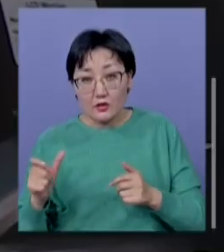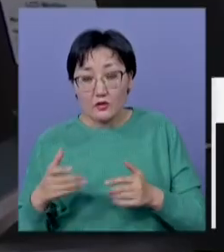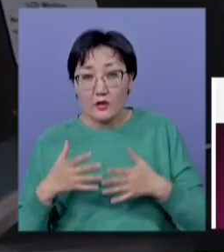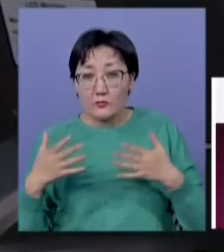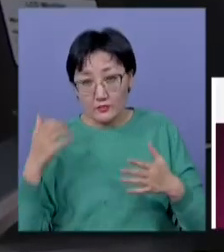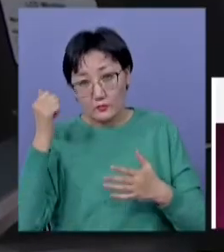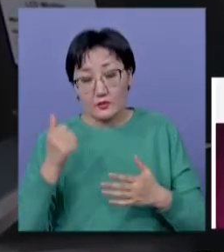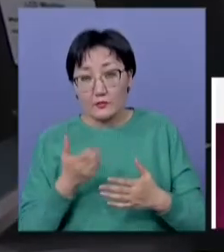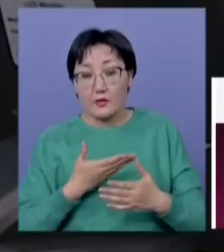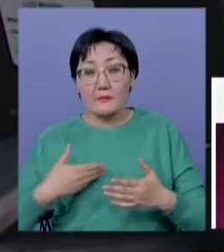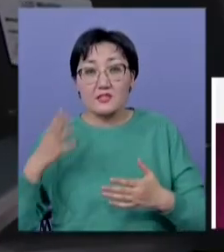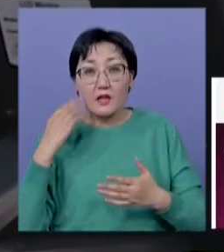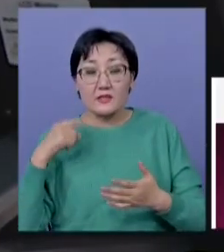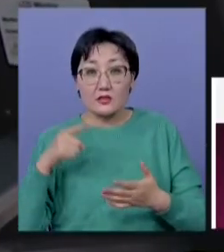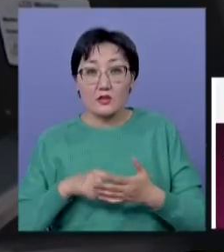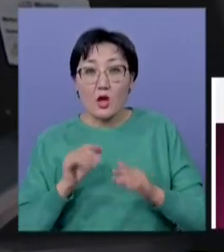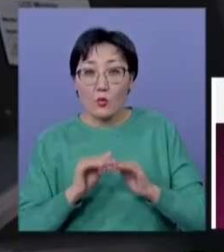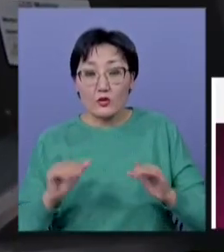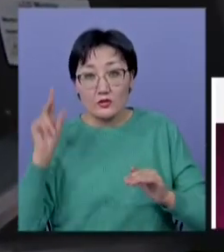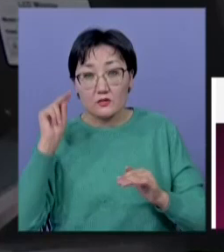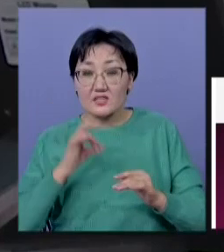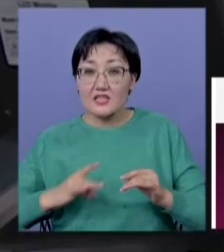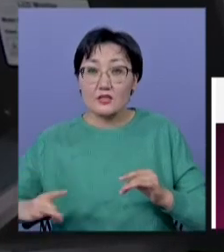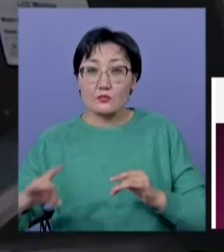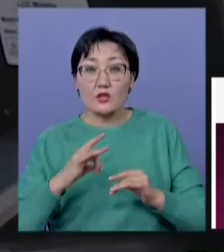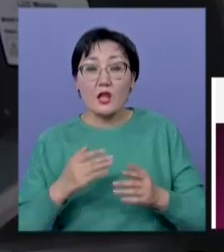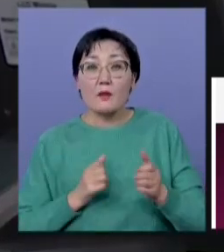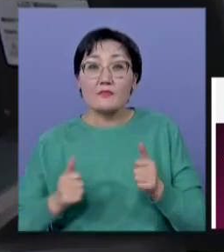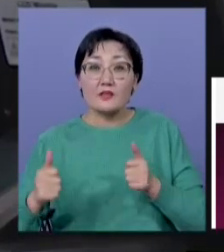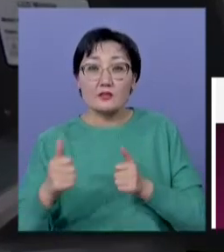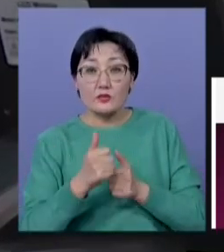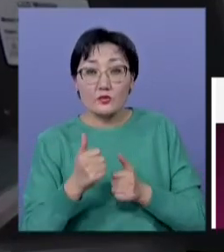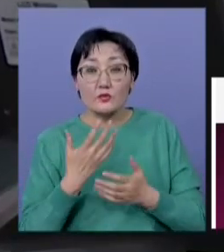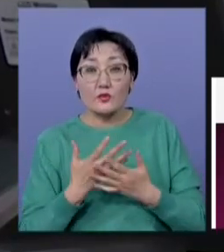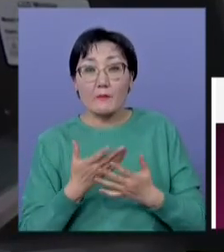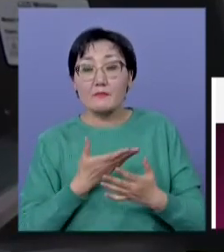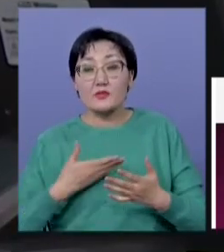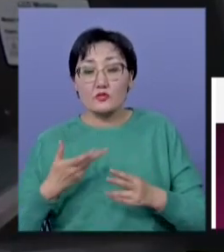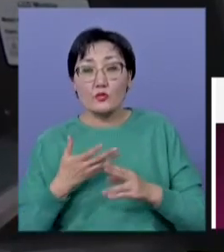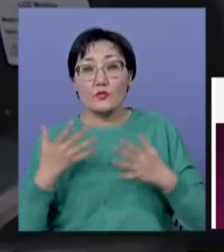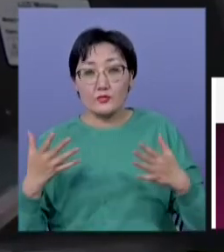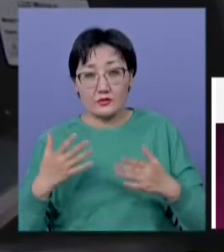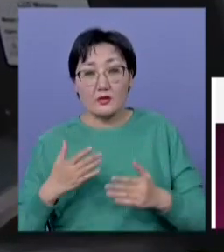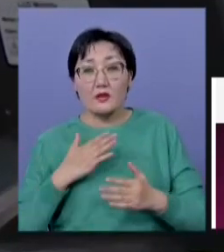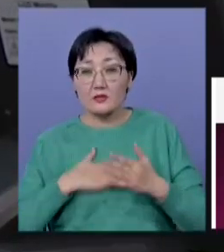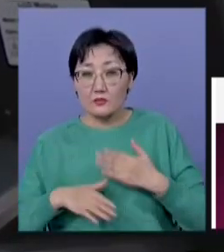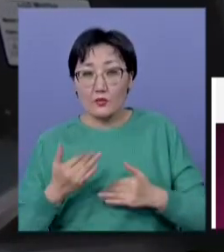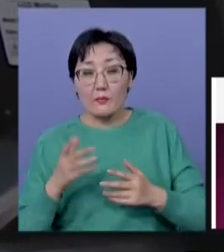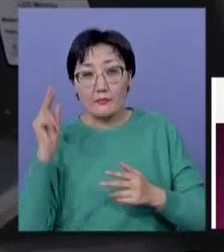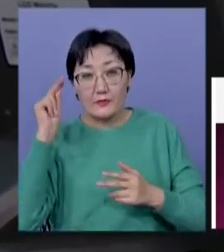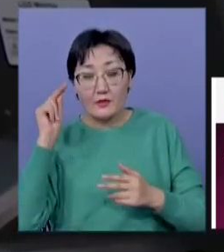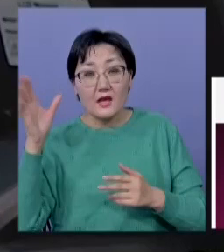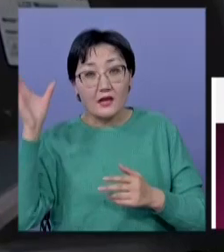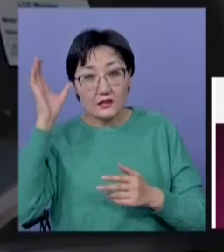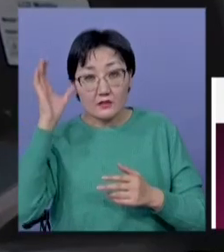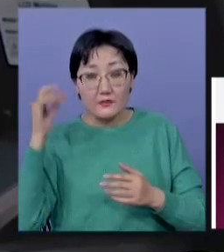мың алғыс. Біздің Алматы қаласының оқушылары республика бойынша алдыңғы қатардан көрінгені біз үшін үлкен мәртебе. Сондықтан білім мен